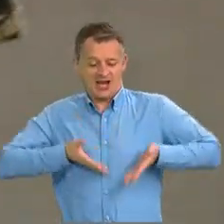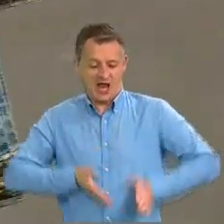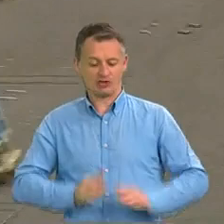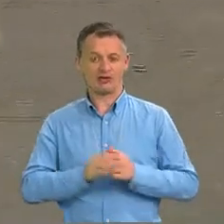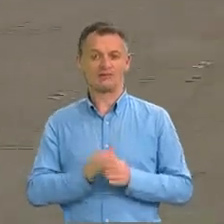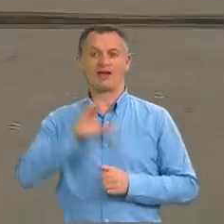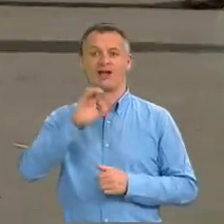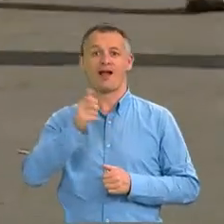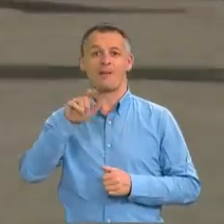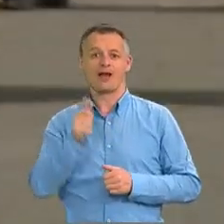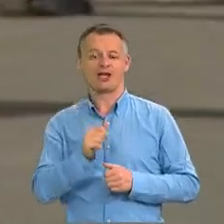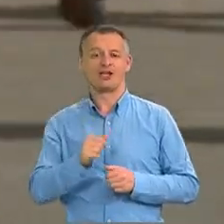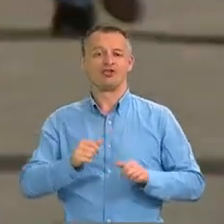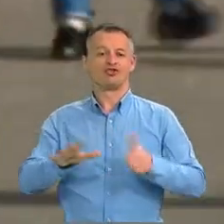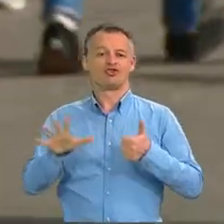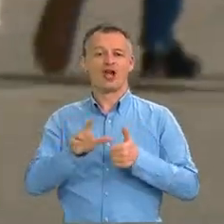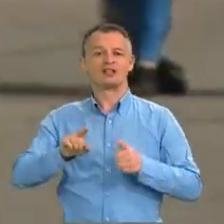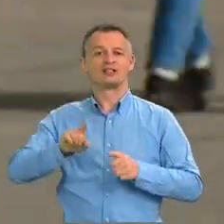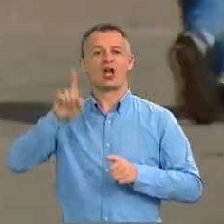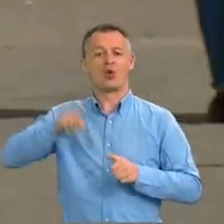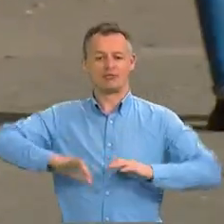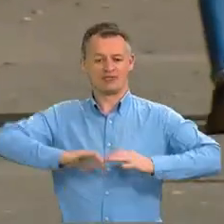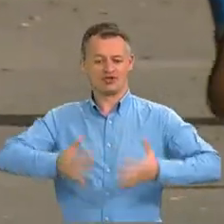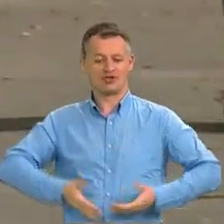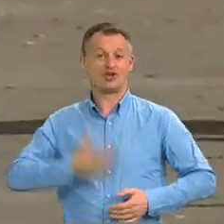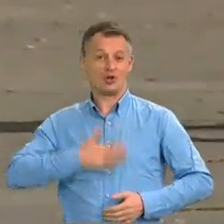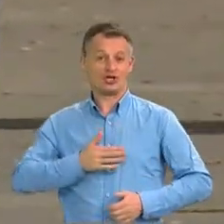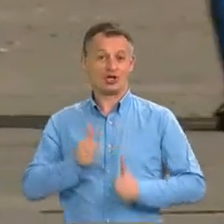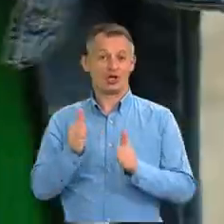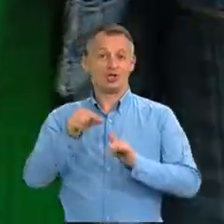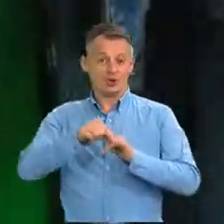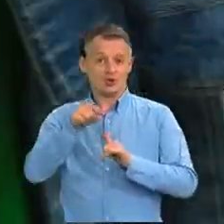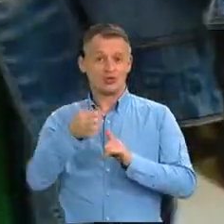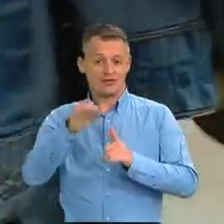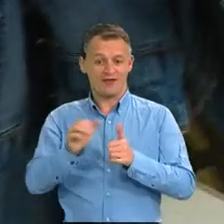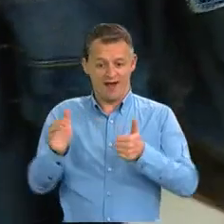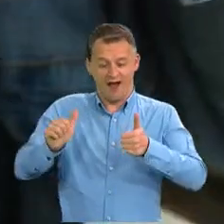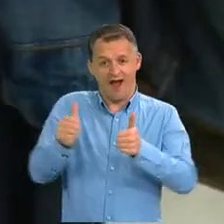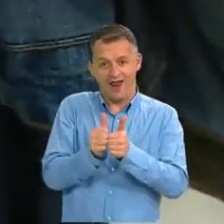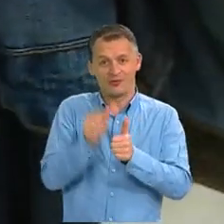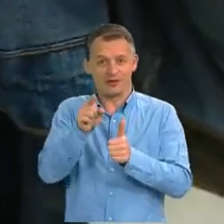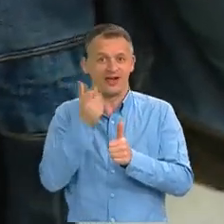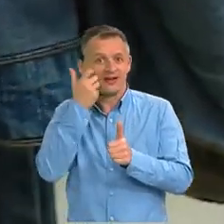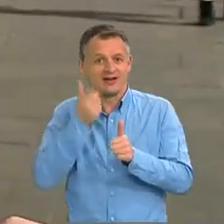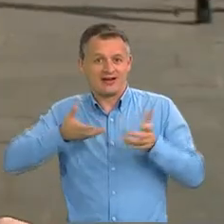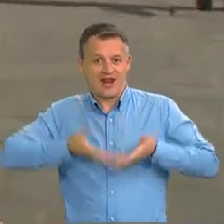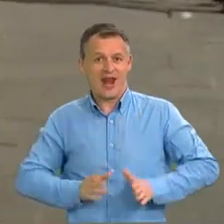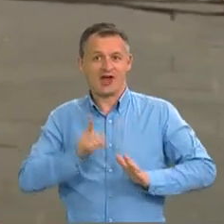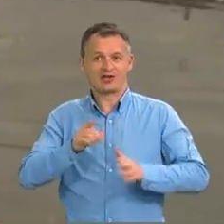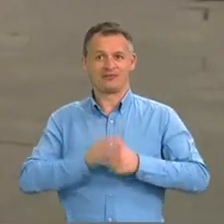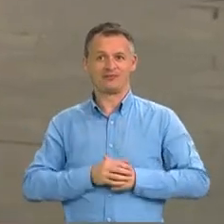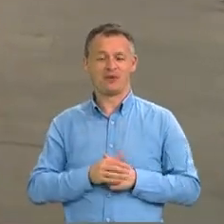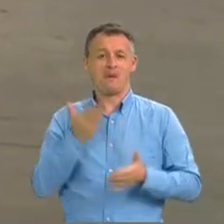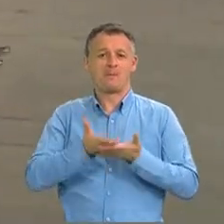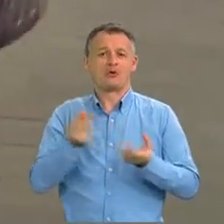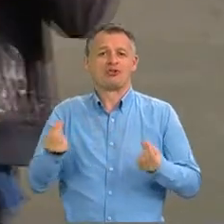Camelia este însărcinată în 6 luni și își dorește ca soțul să fie lângă ea, la propriu, atunci când va naște. Pentru că este